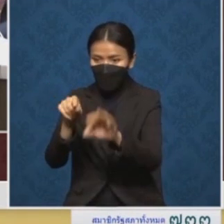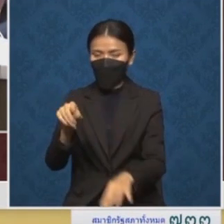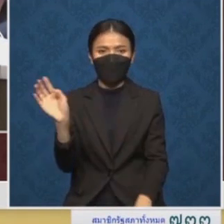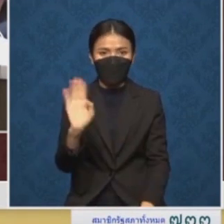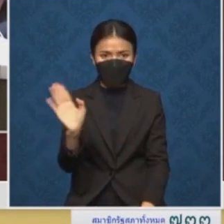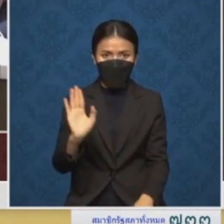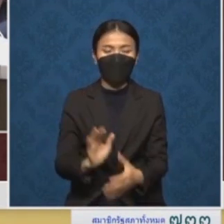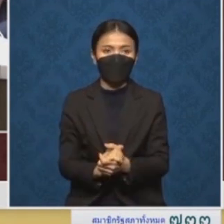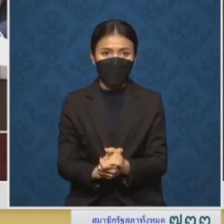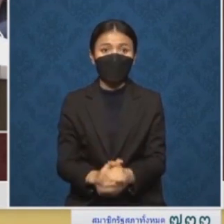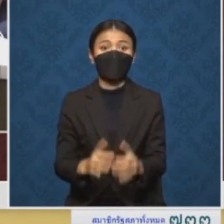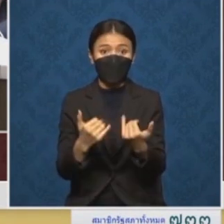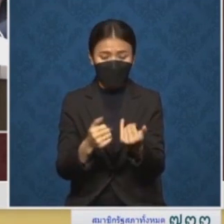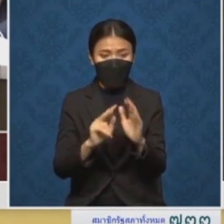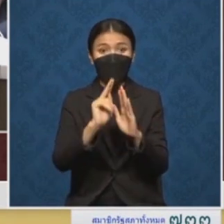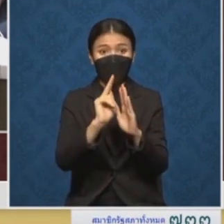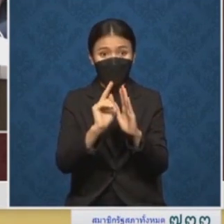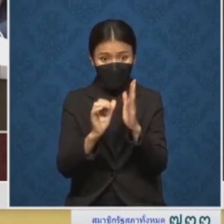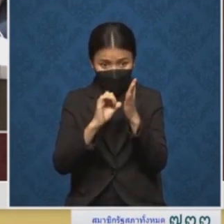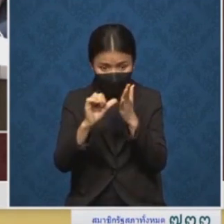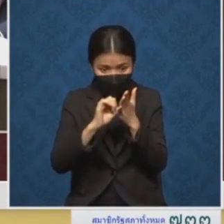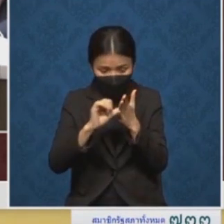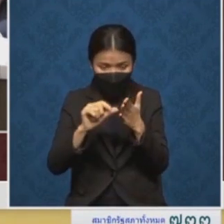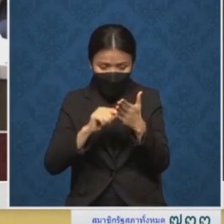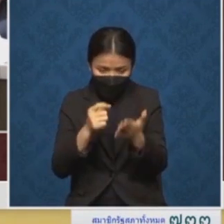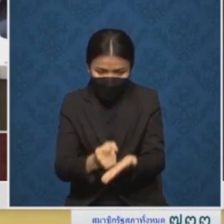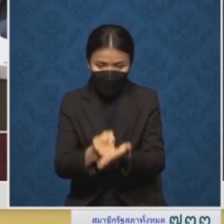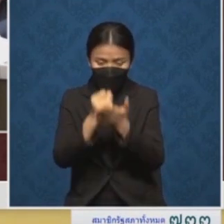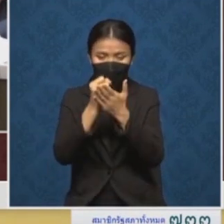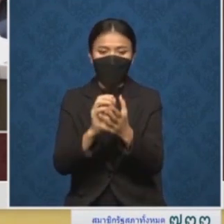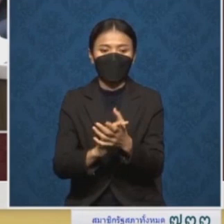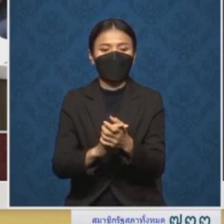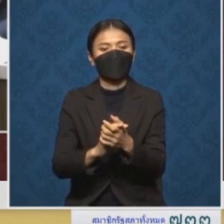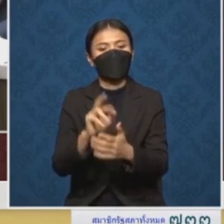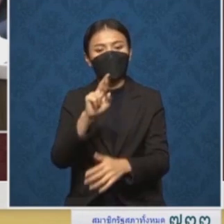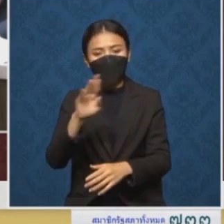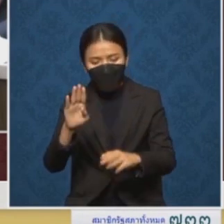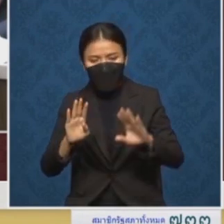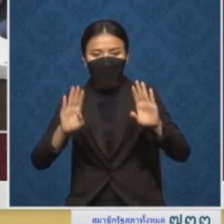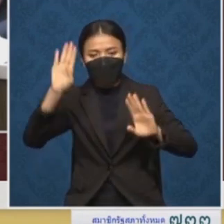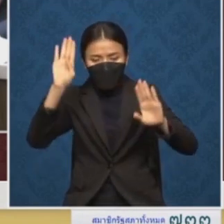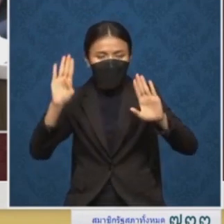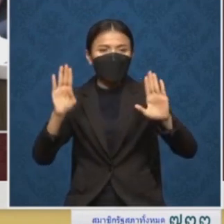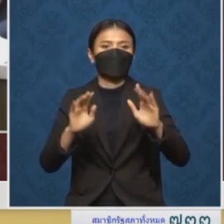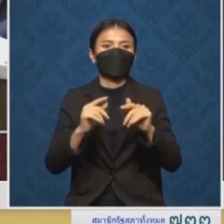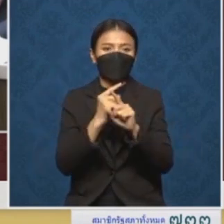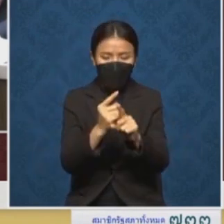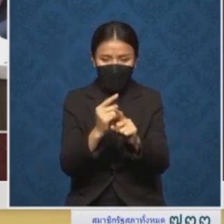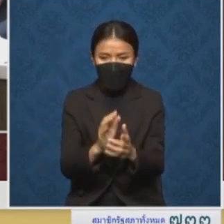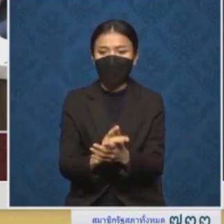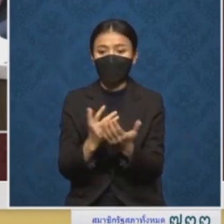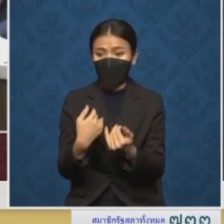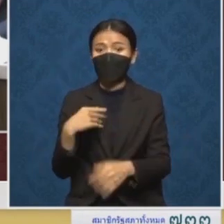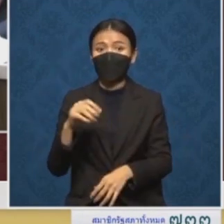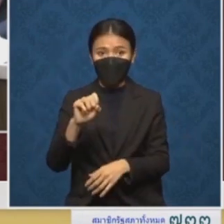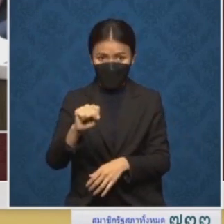จะมีความเป็นประชาธิปไตยมากขึ้นแล้วยังให้สภาผู้แทนราษฎรมีทางเลือกผู้ดำรงตำแหน่งน